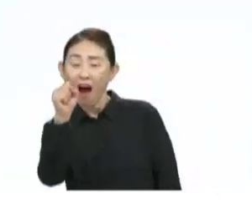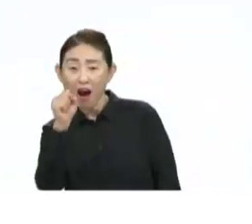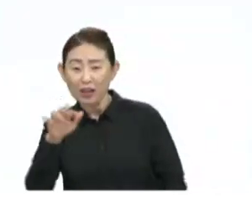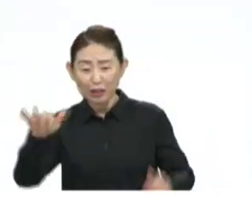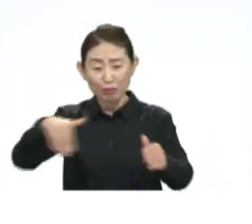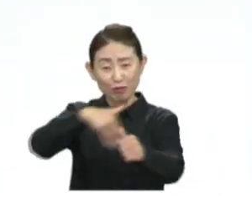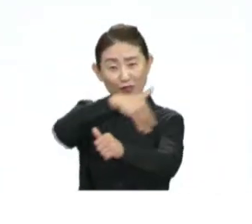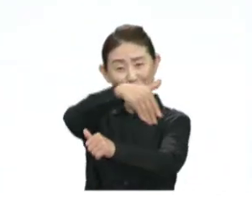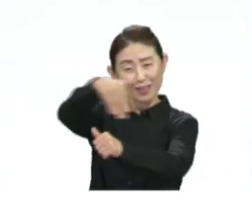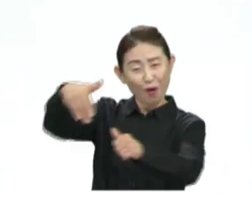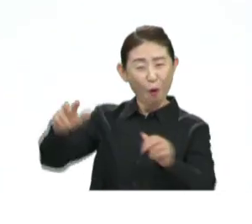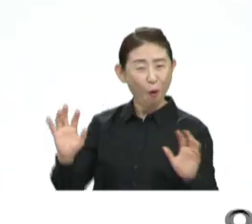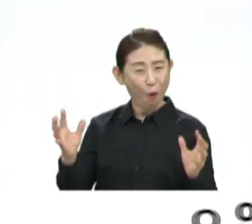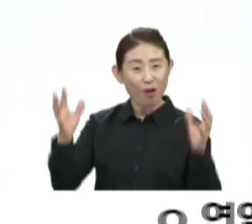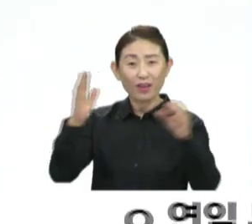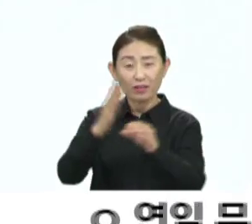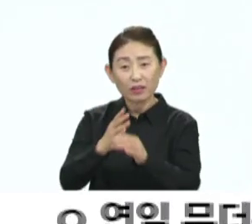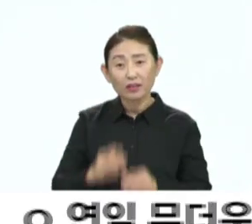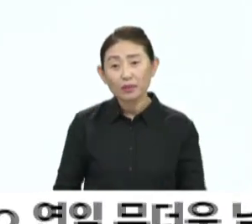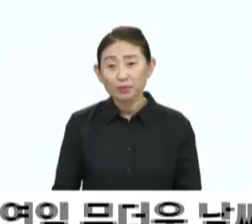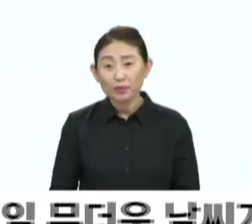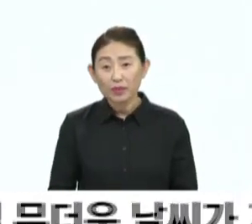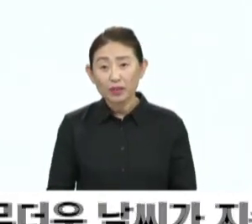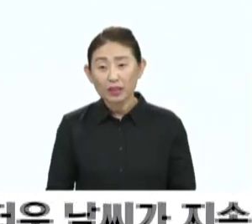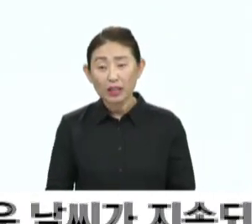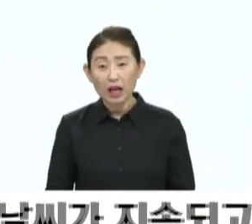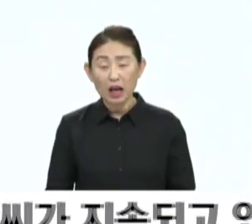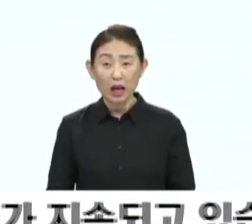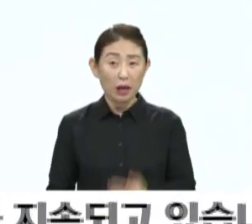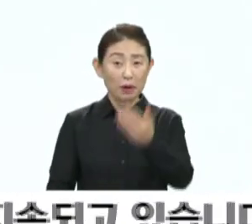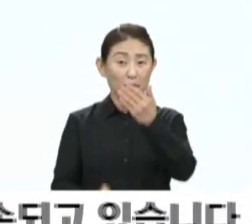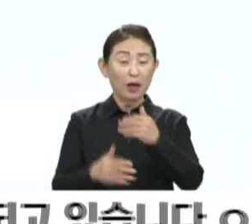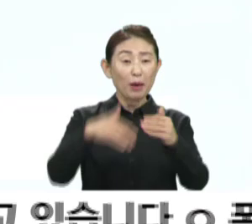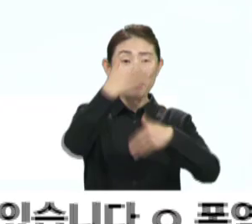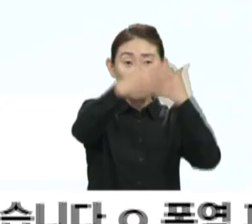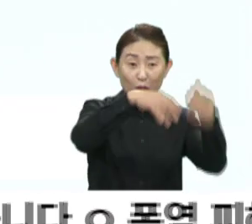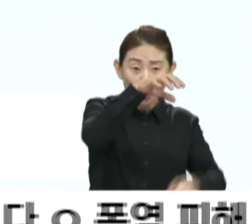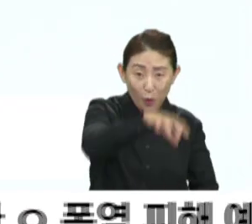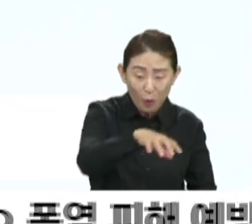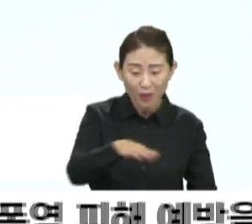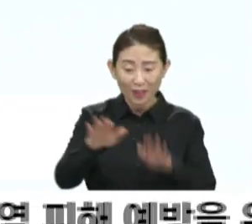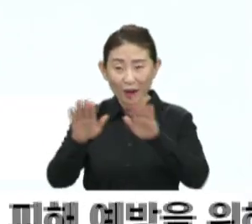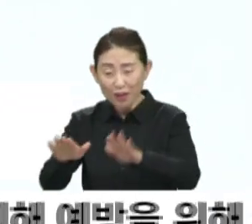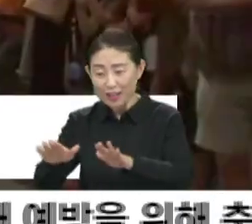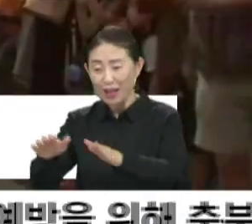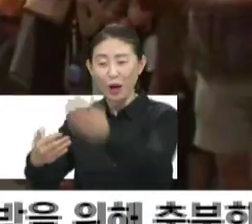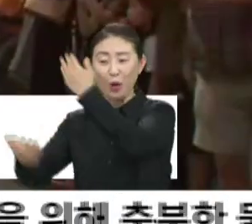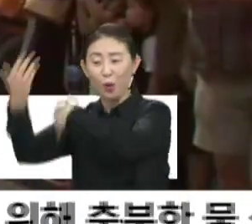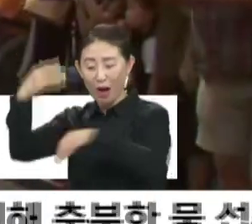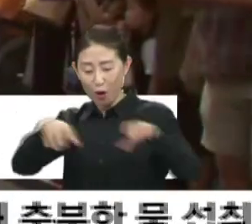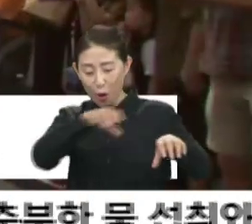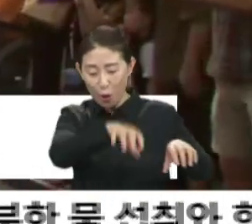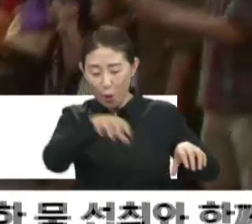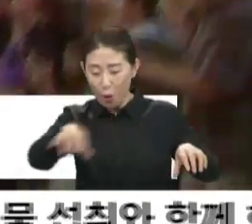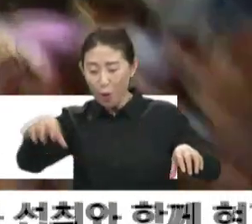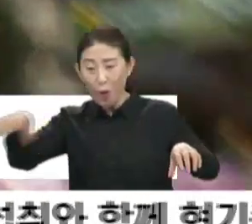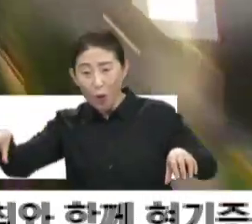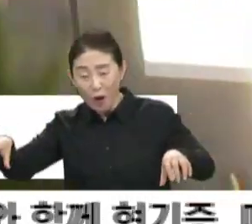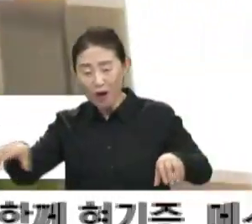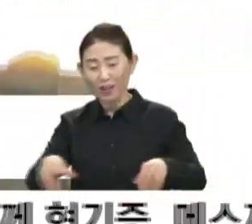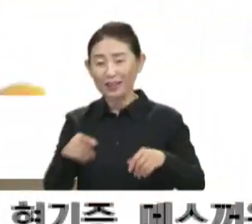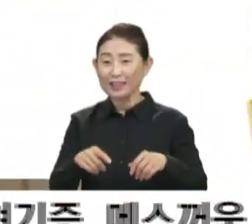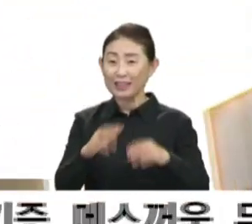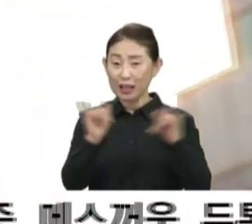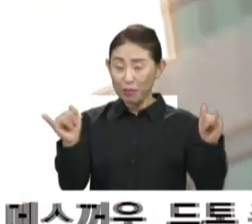분위기는 점차 고조되고 있습니다. 개막식엔 미래존에서 시작해 현재와 과거존을 지나 무대에 도착한 대전 시간여행 퍼레이드